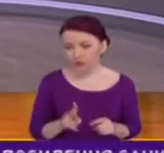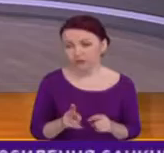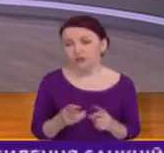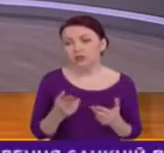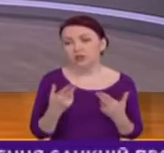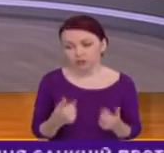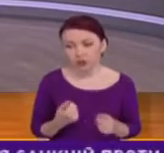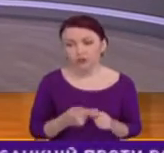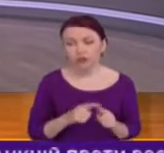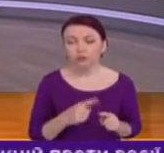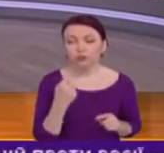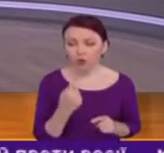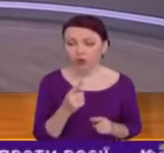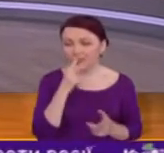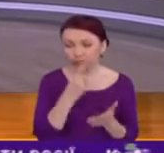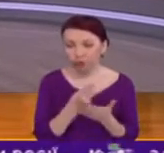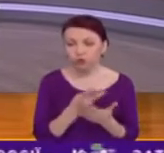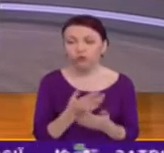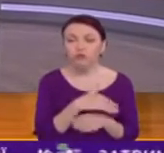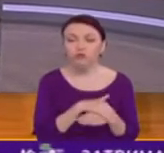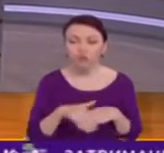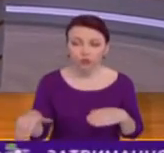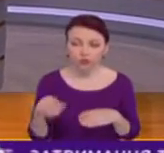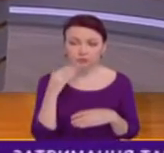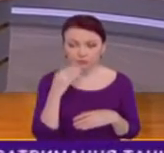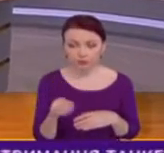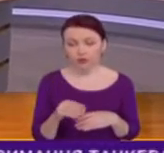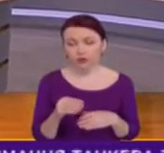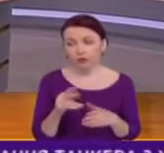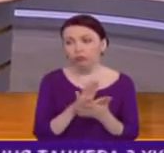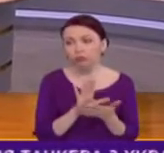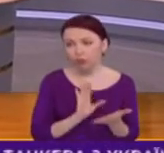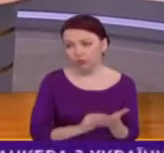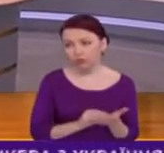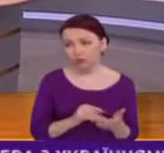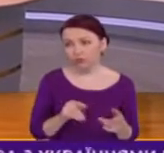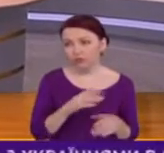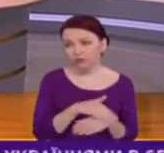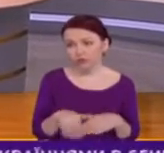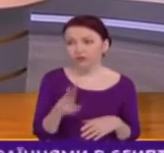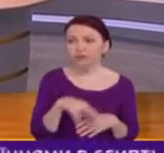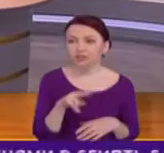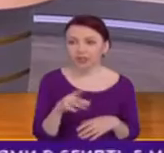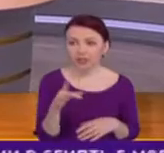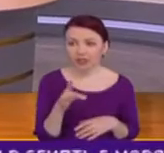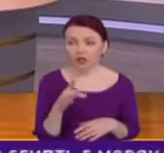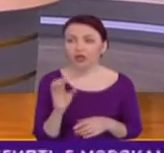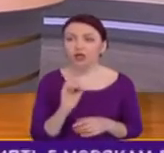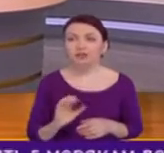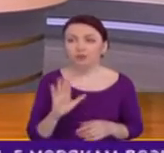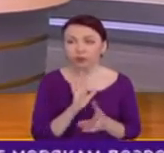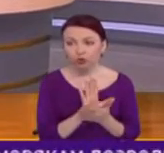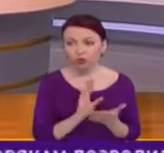звичайно, це буде одна із показових вулиць в Деснянському районі, дійсно європейського